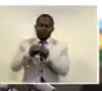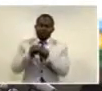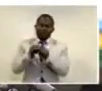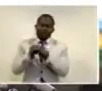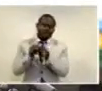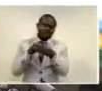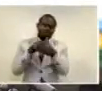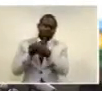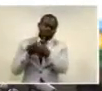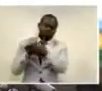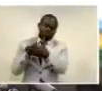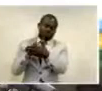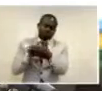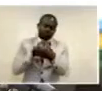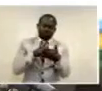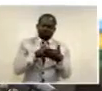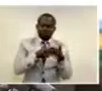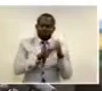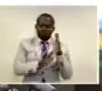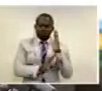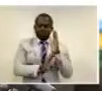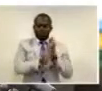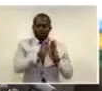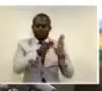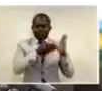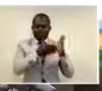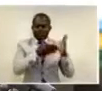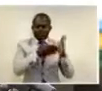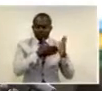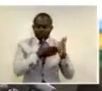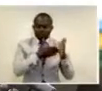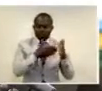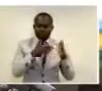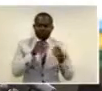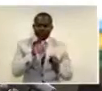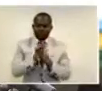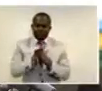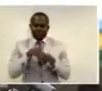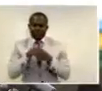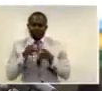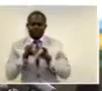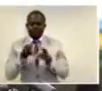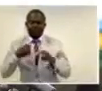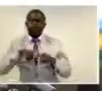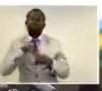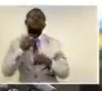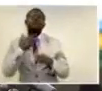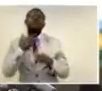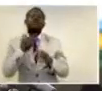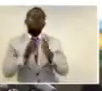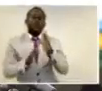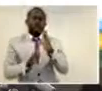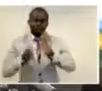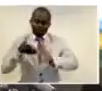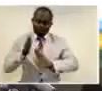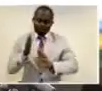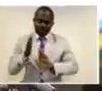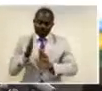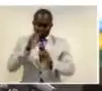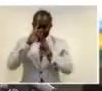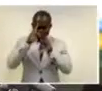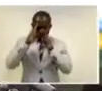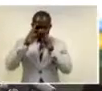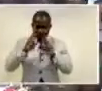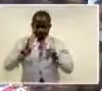bikibangamiye iterambere cyane cyane mu buryo twifuza kwihuta nyakubahwa Perezida